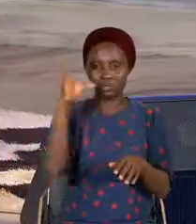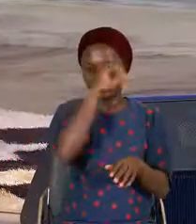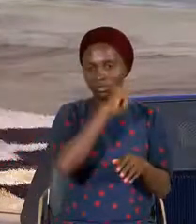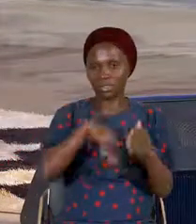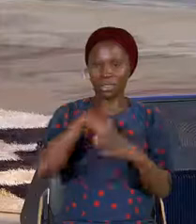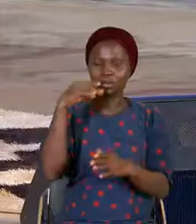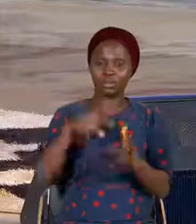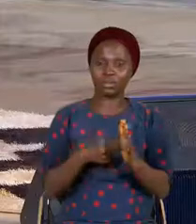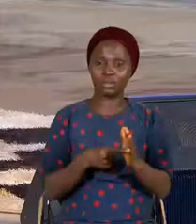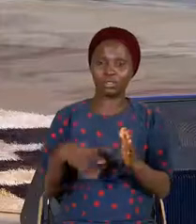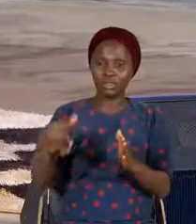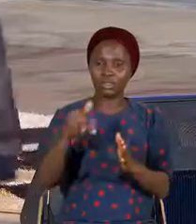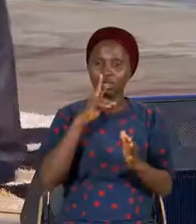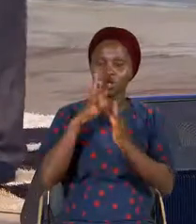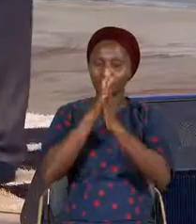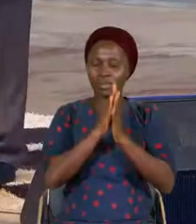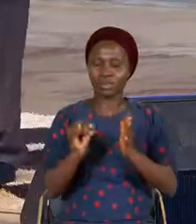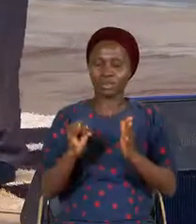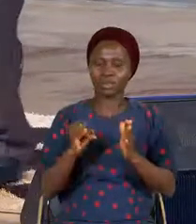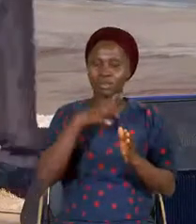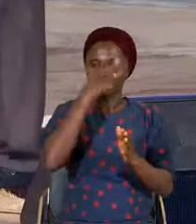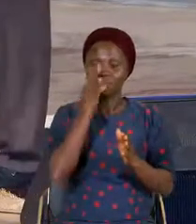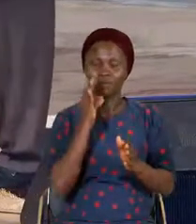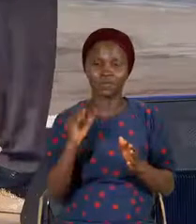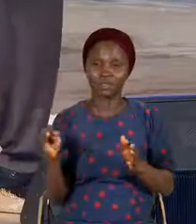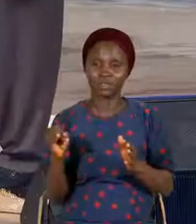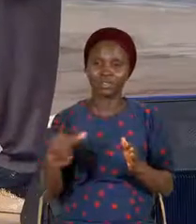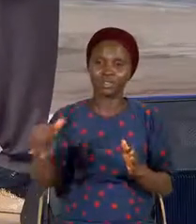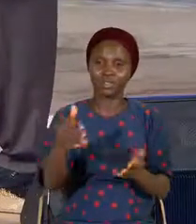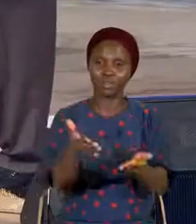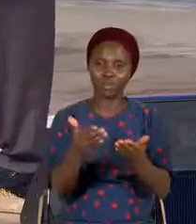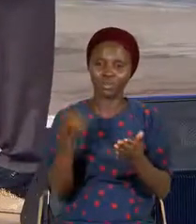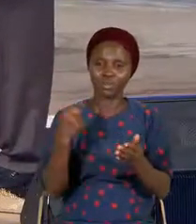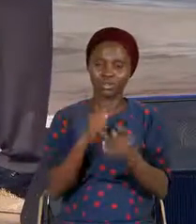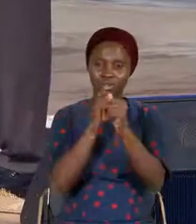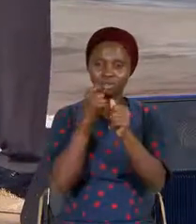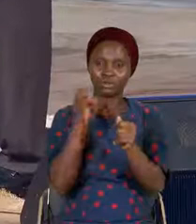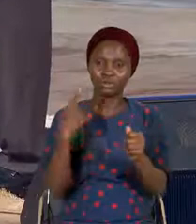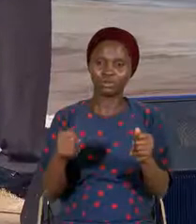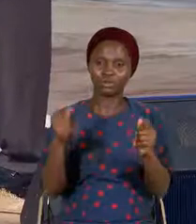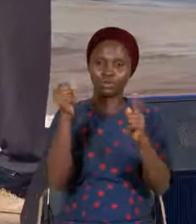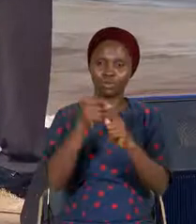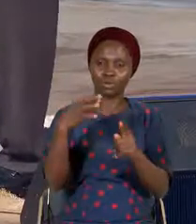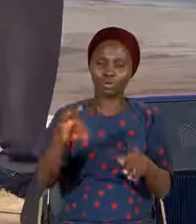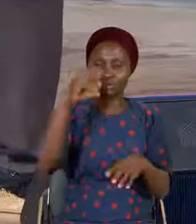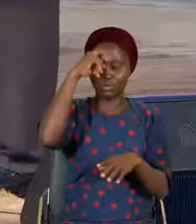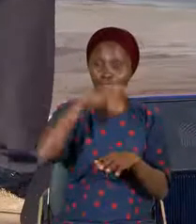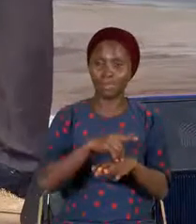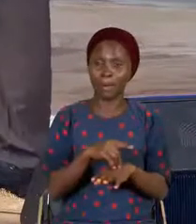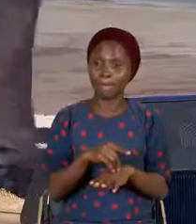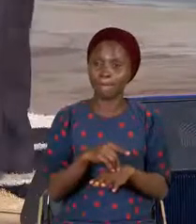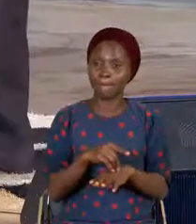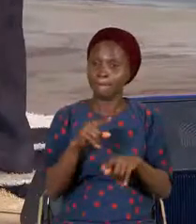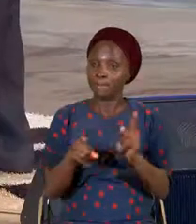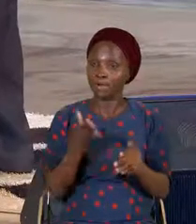ceci. Ils prient, ils jeûnent, ils veulent le don de la parole